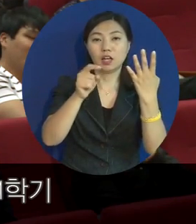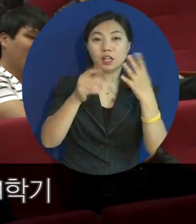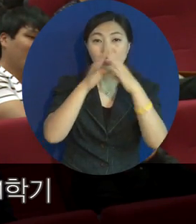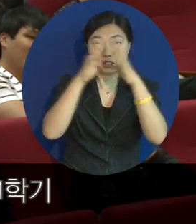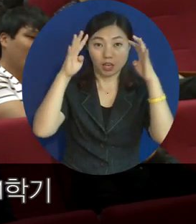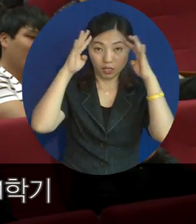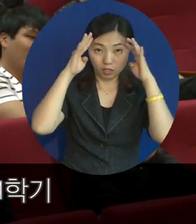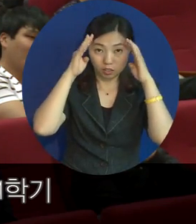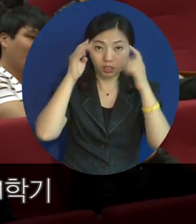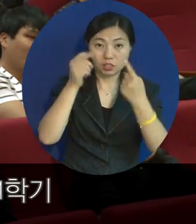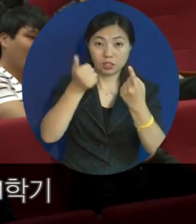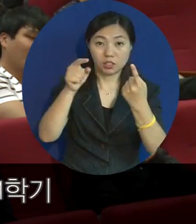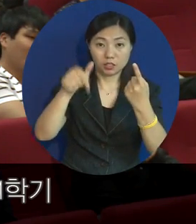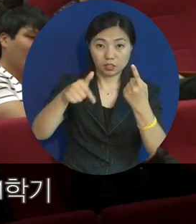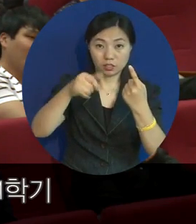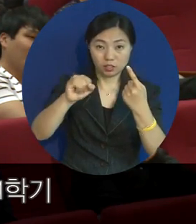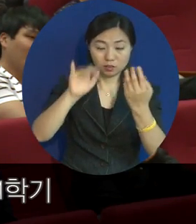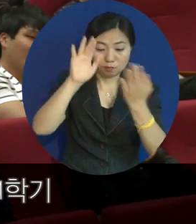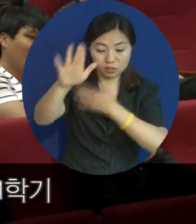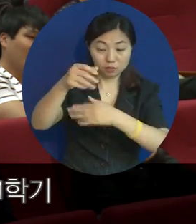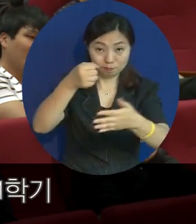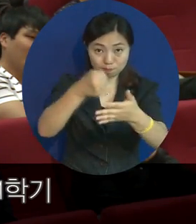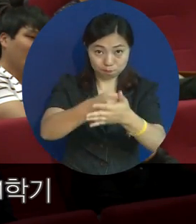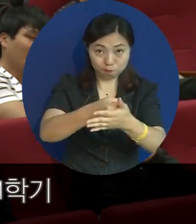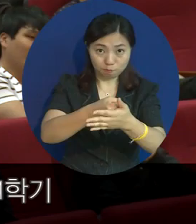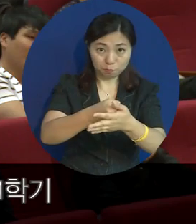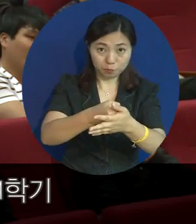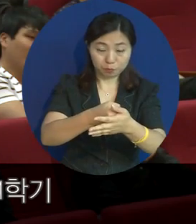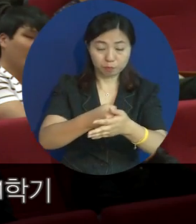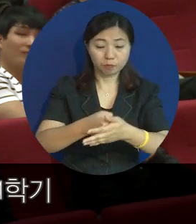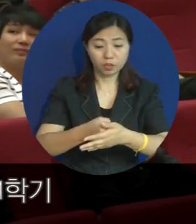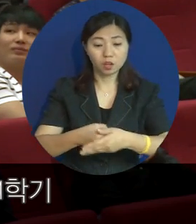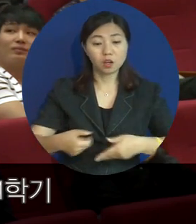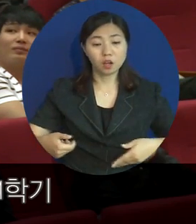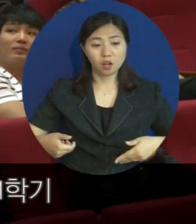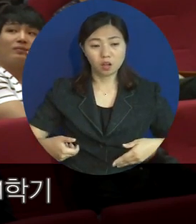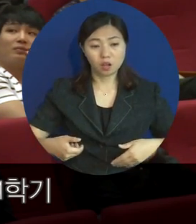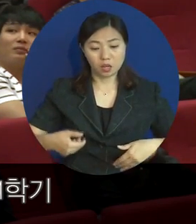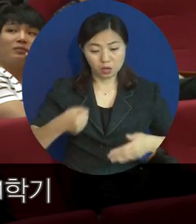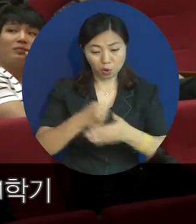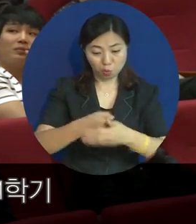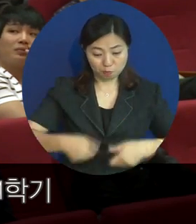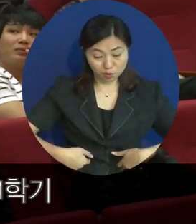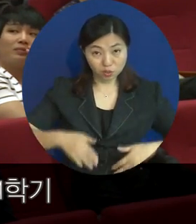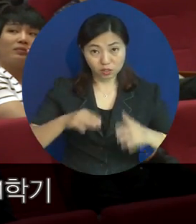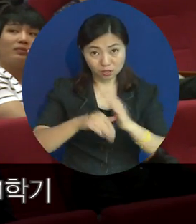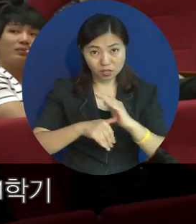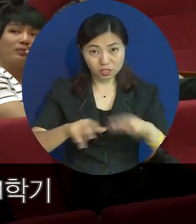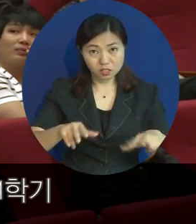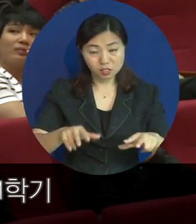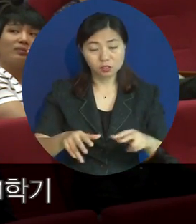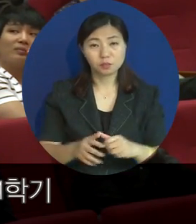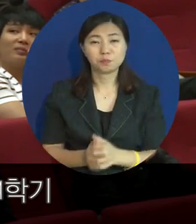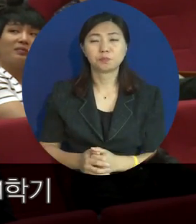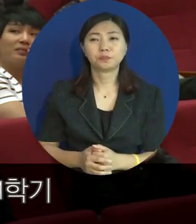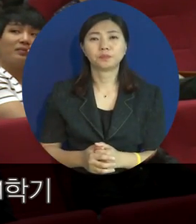그 진로를 결정해야 되는 결정을 하고 이제 계속 꾸준히 해야 되는 시기인데